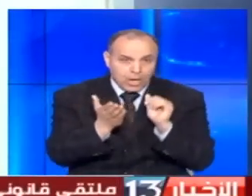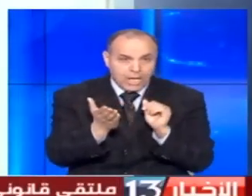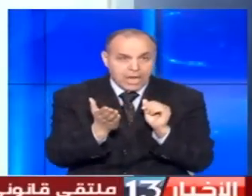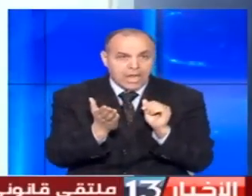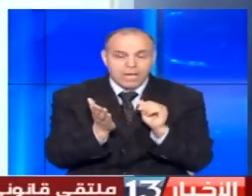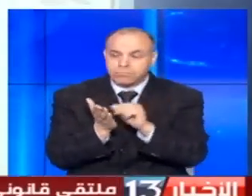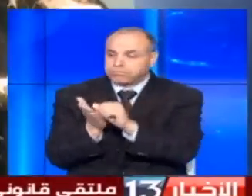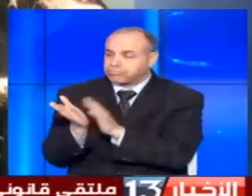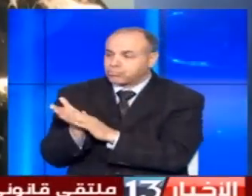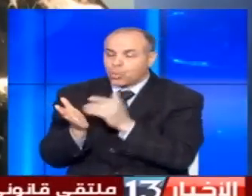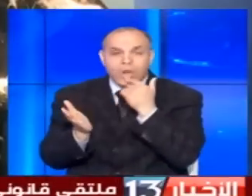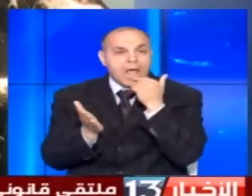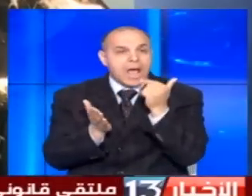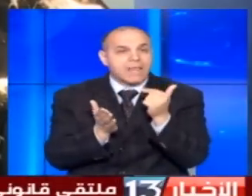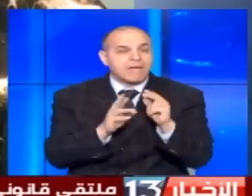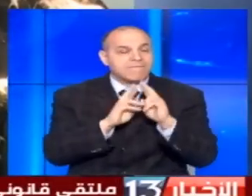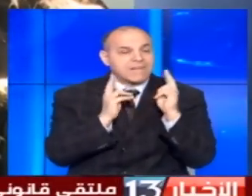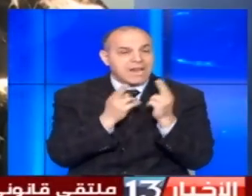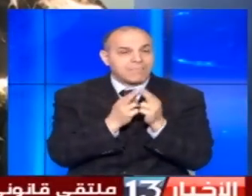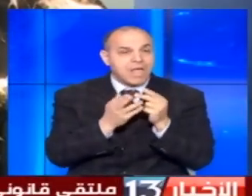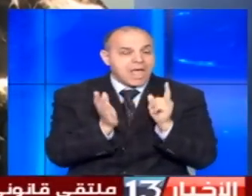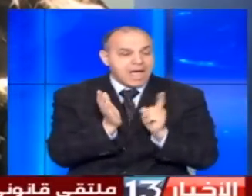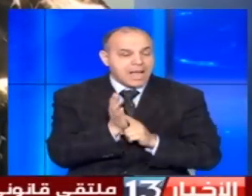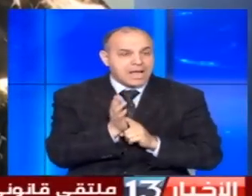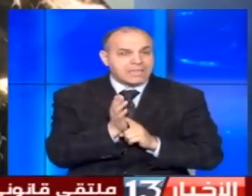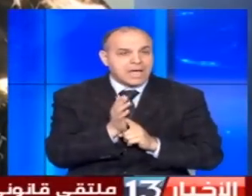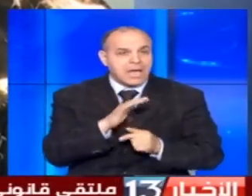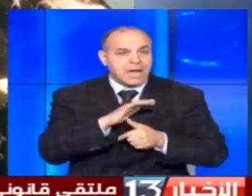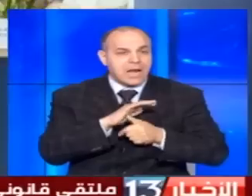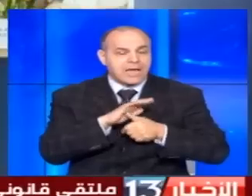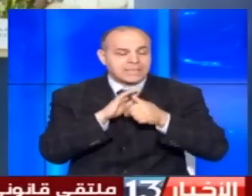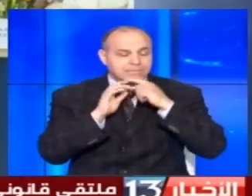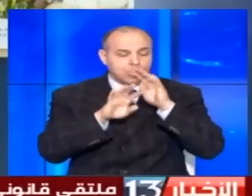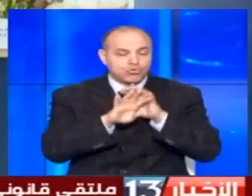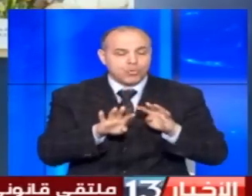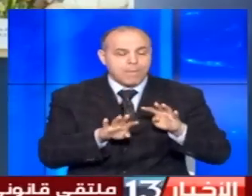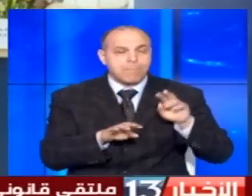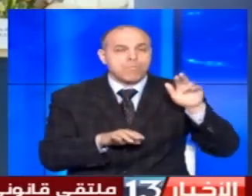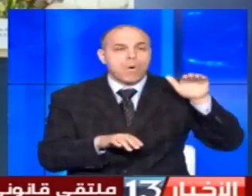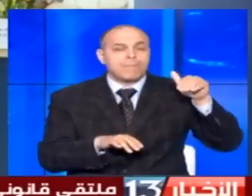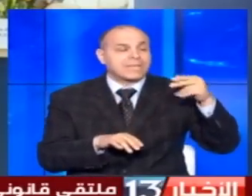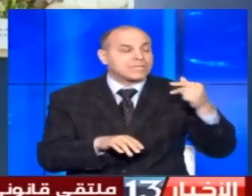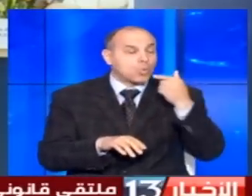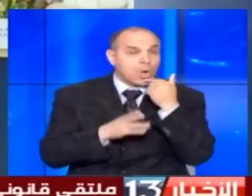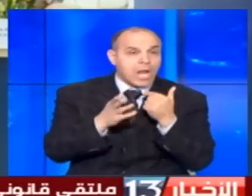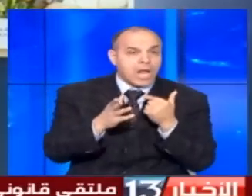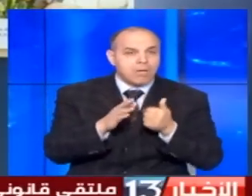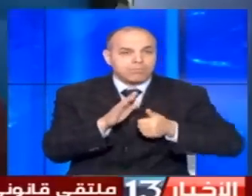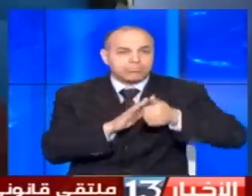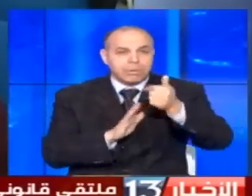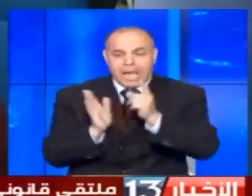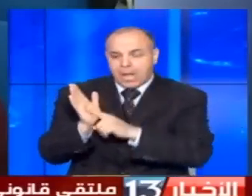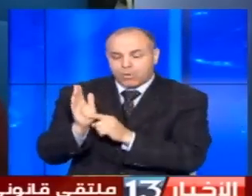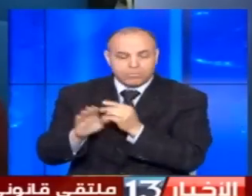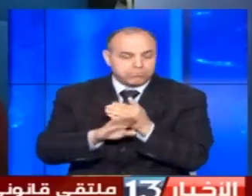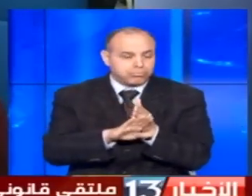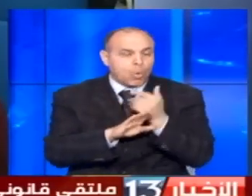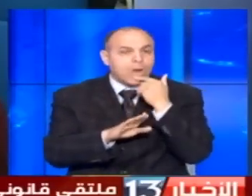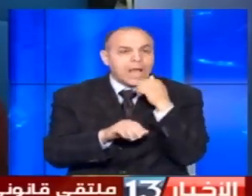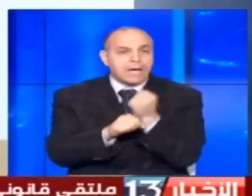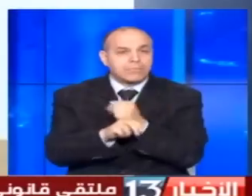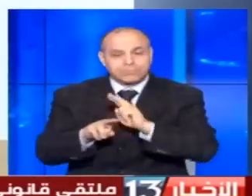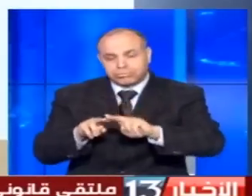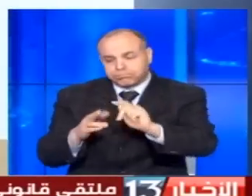تطابقها مع المعايير الدوليه اكد رئيس مجلس نواب الشعب محمد الناصر ان نجاعه القوانين تكمن في جوده